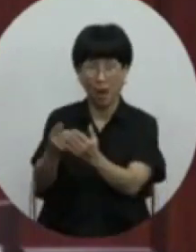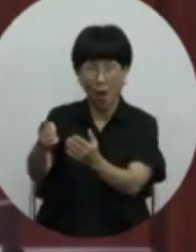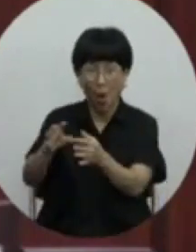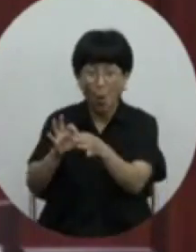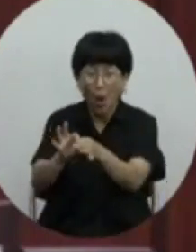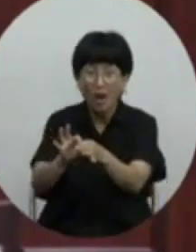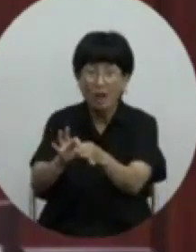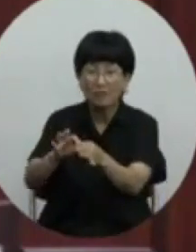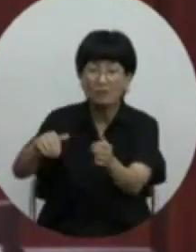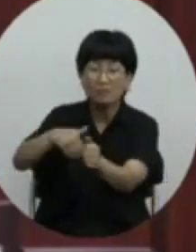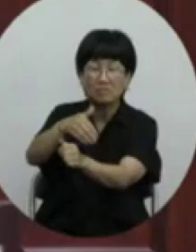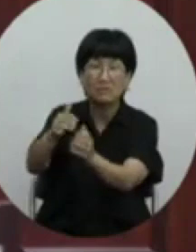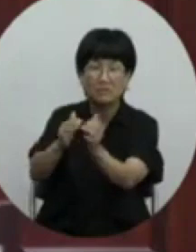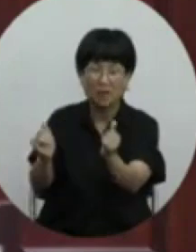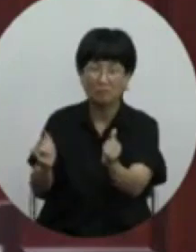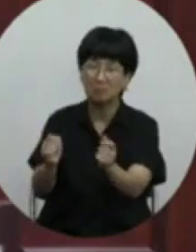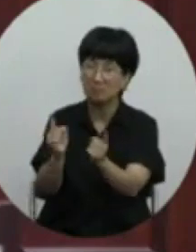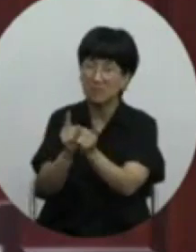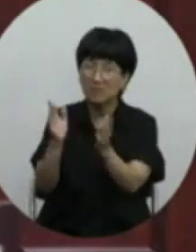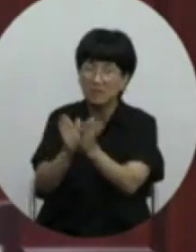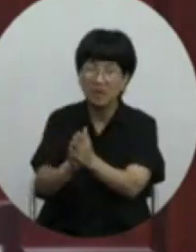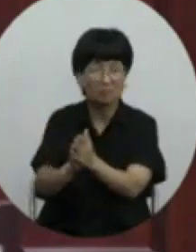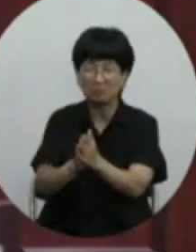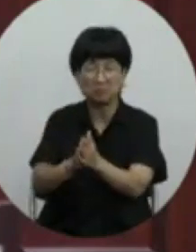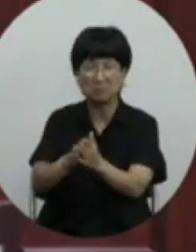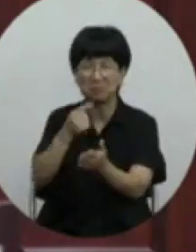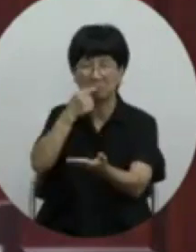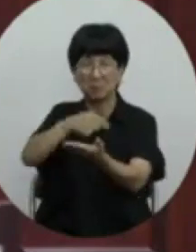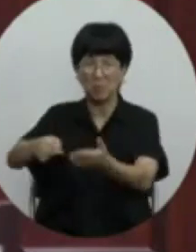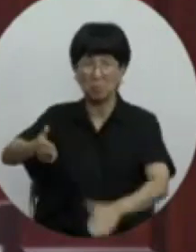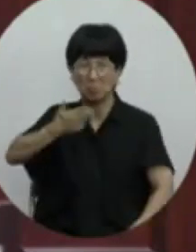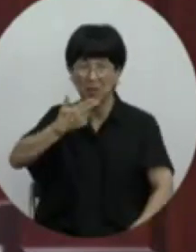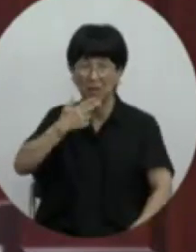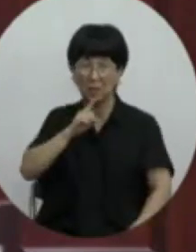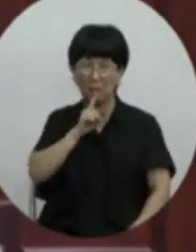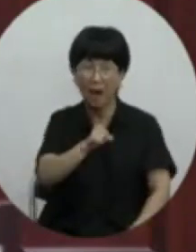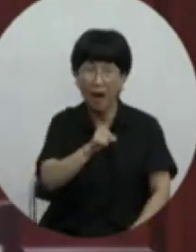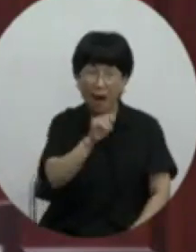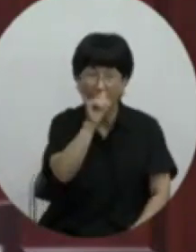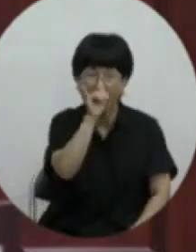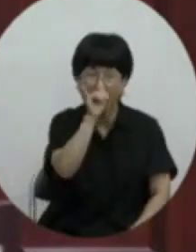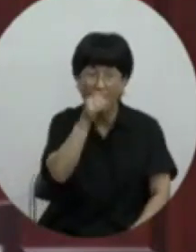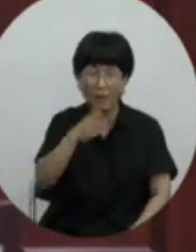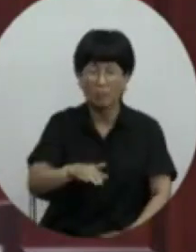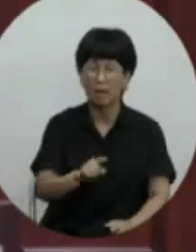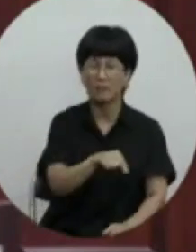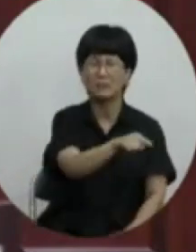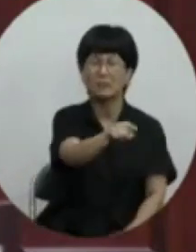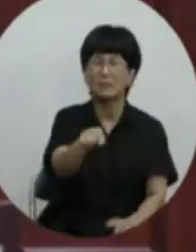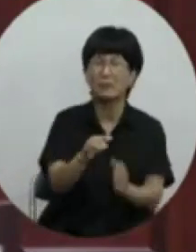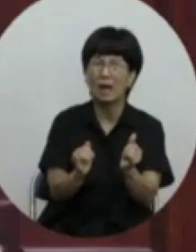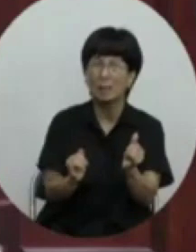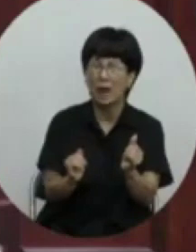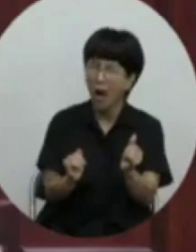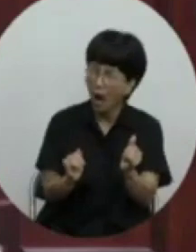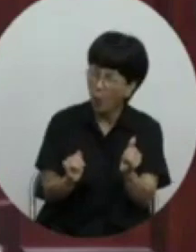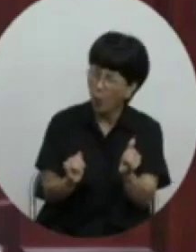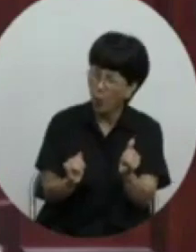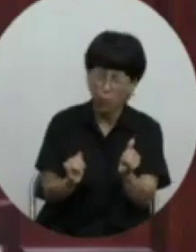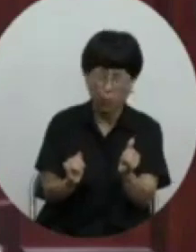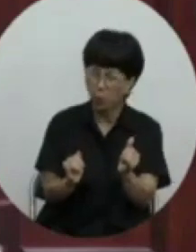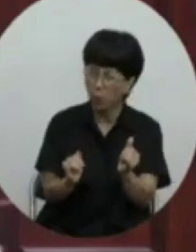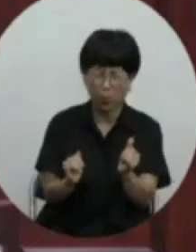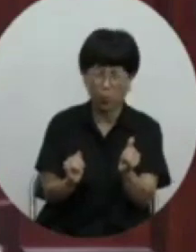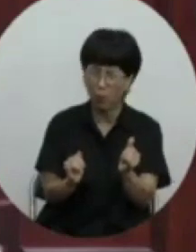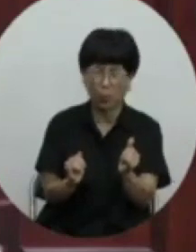관계되는 분들은 직접적인 영향이 아니라고 말할 수도 있겠지만 직접 당하는 그분들의 심정은 이루 말할